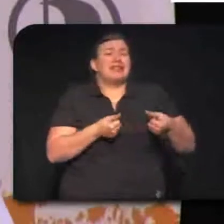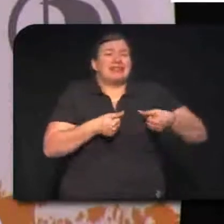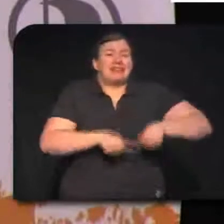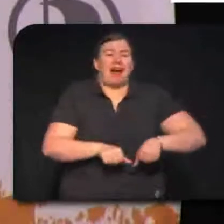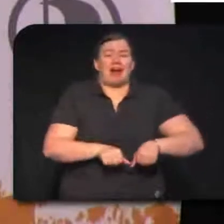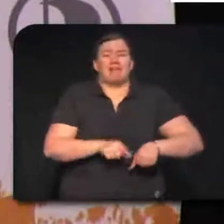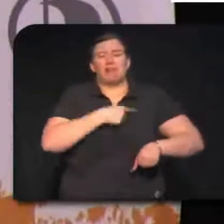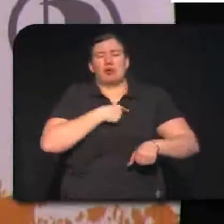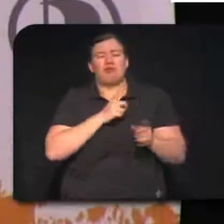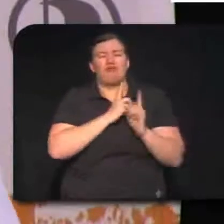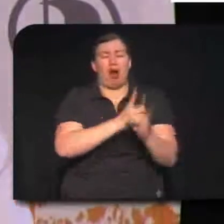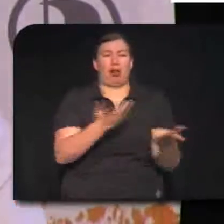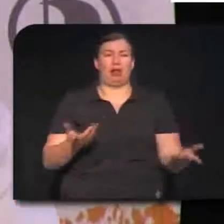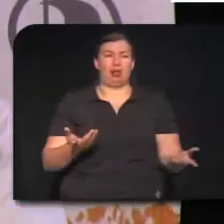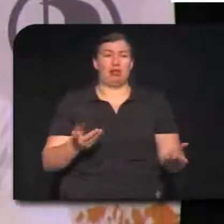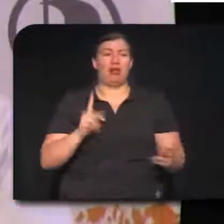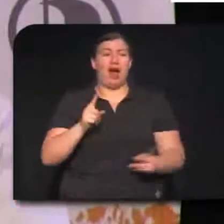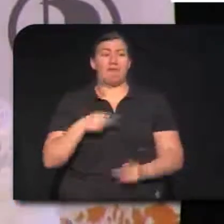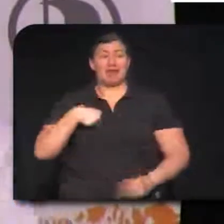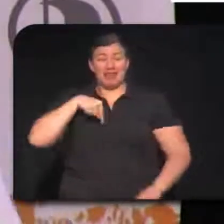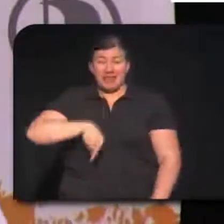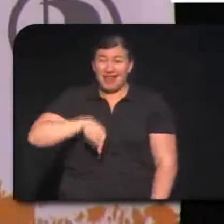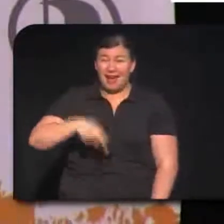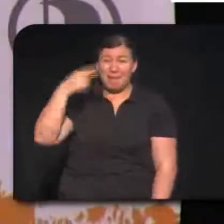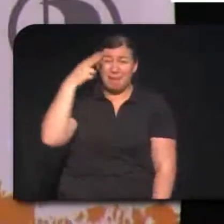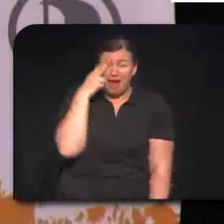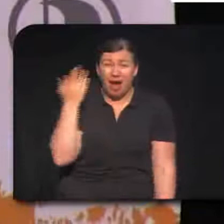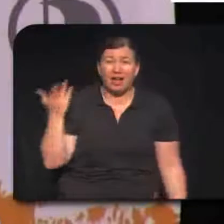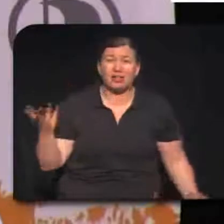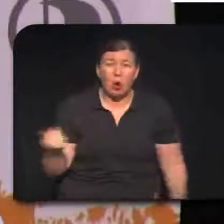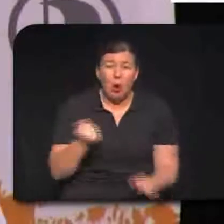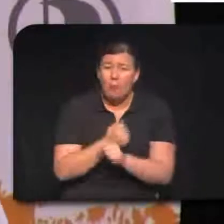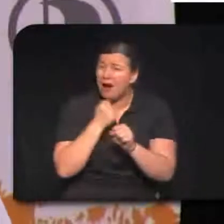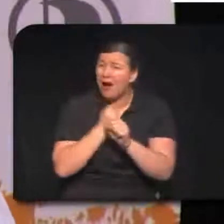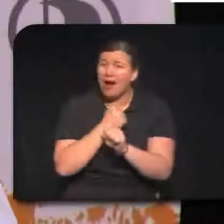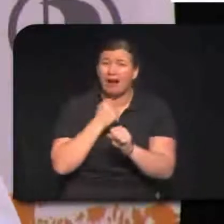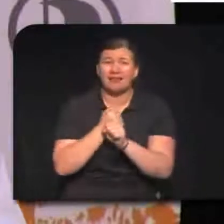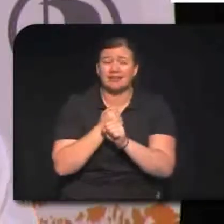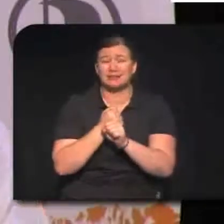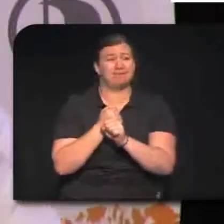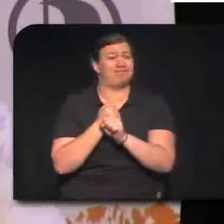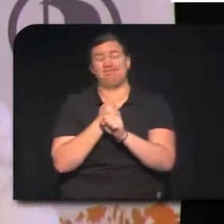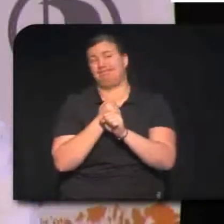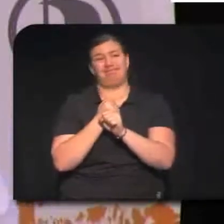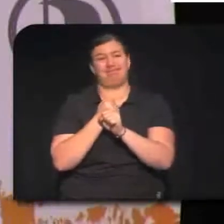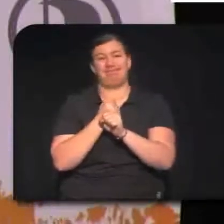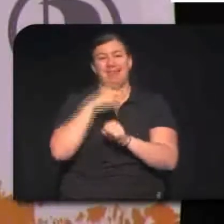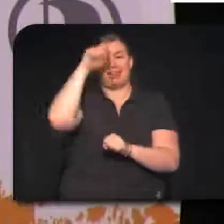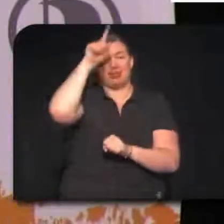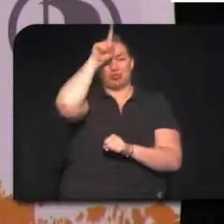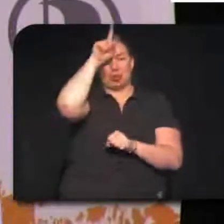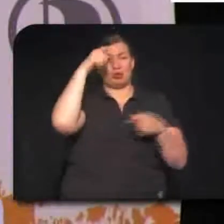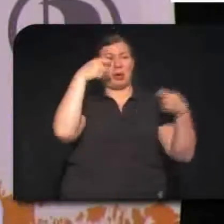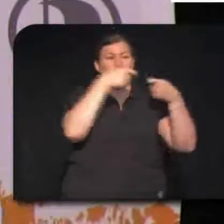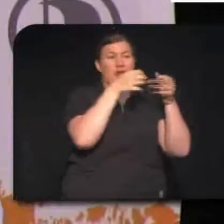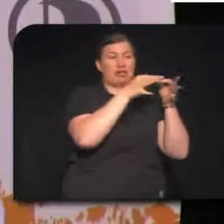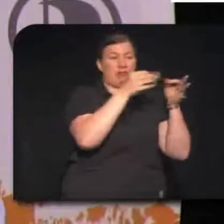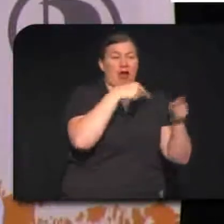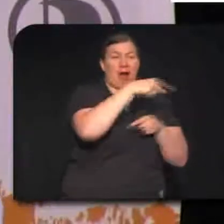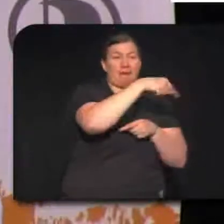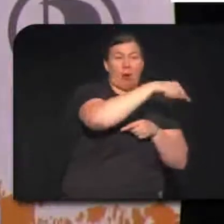nun liebe Piraten was soll ich dazu sagen liebe Abgeordneten Deutsche Bundestag um als